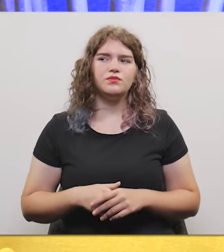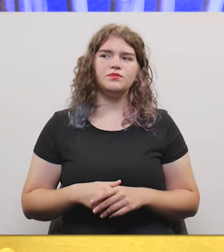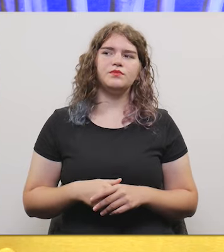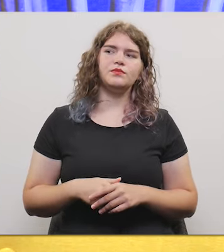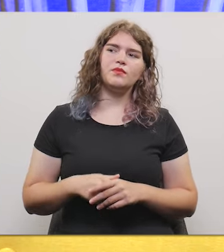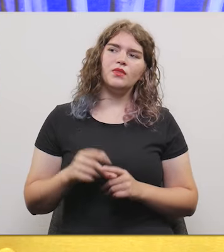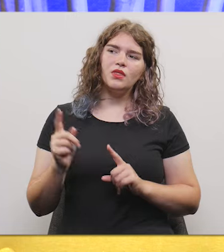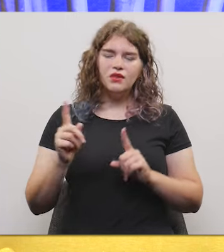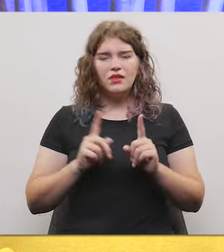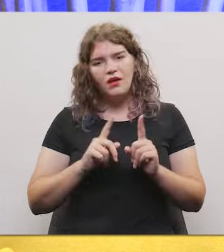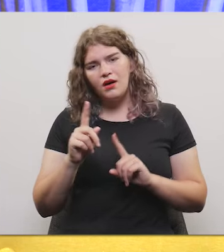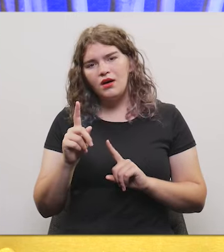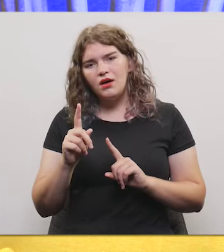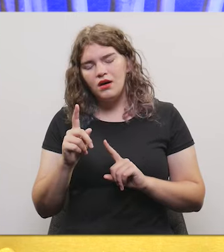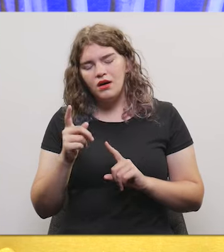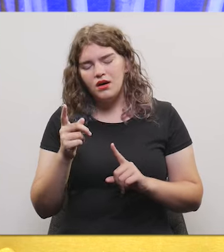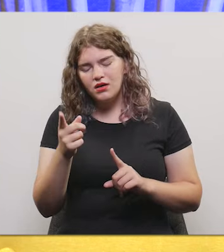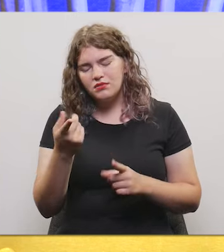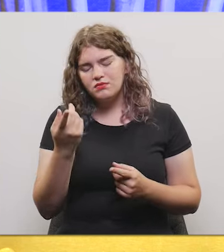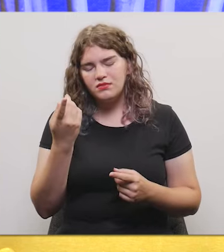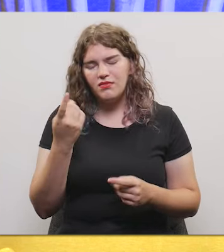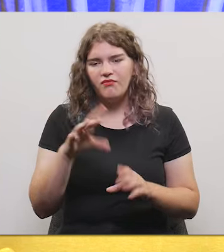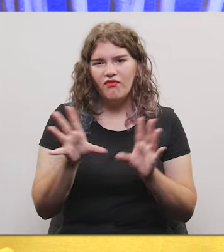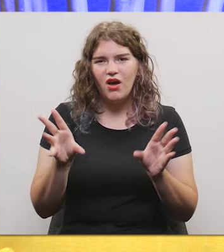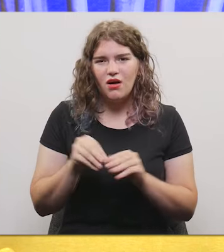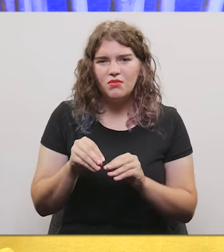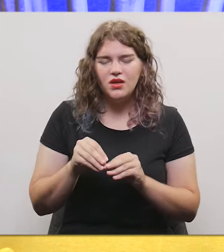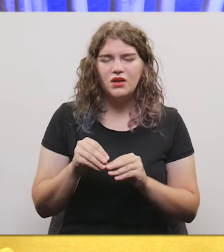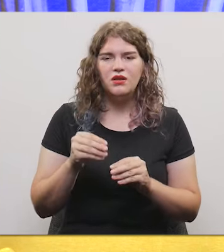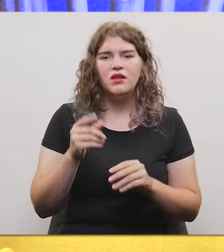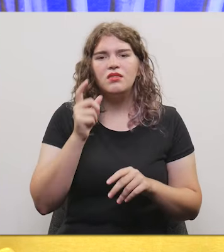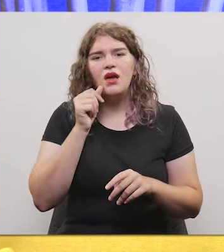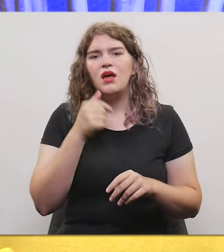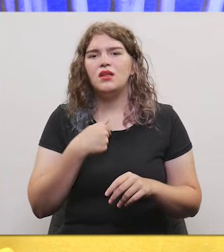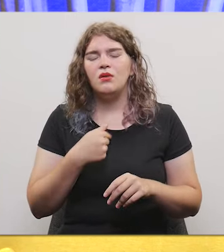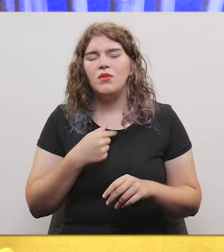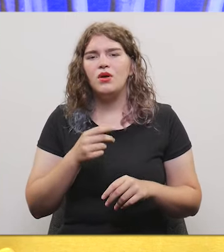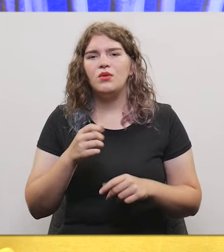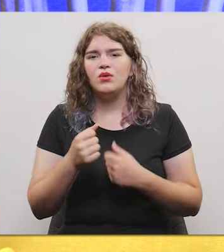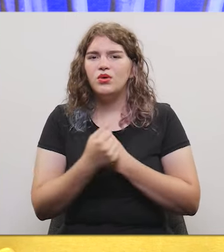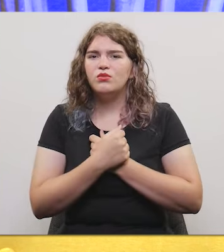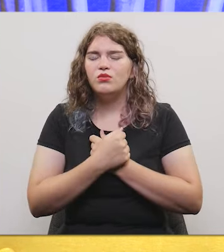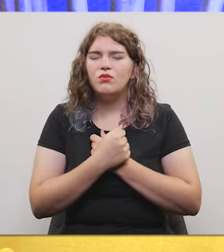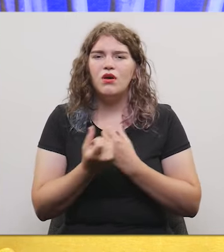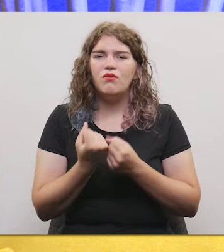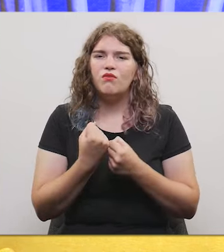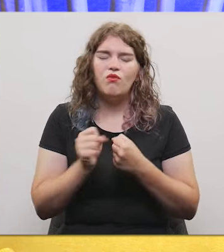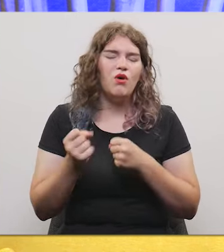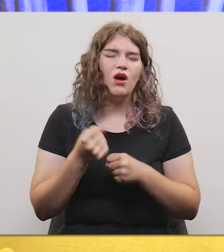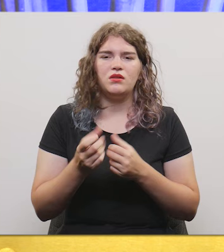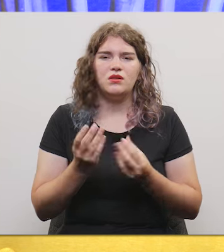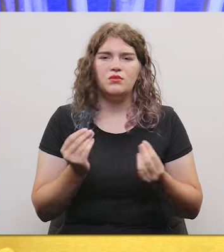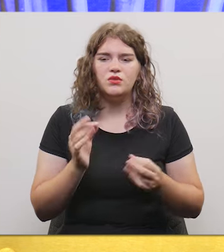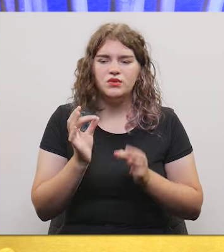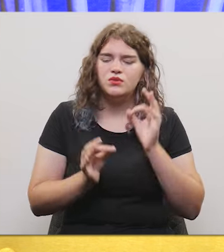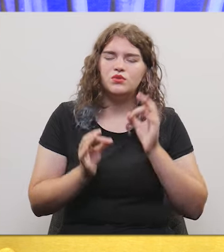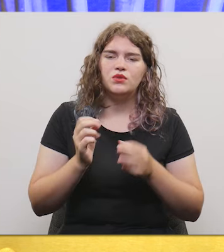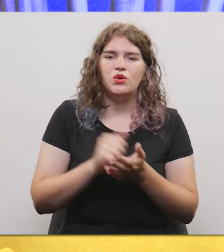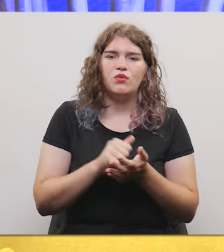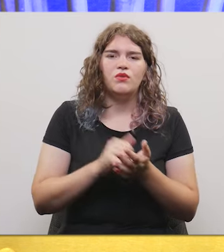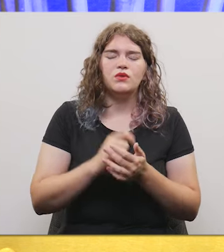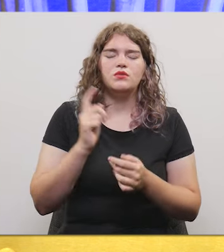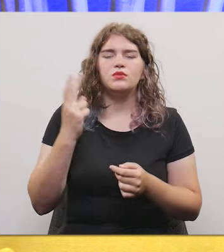oraș, dar în familie tatăl meu iubea foarte mult să studieze cuvântul